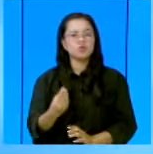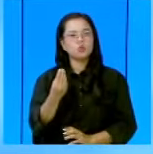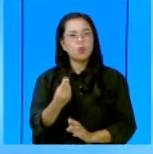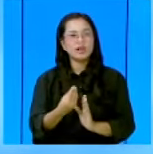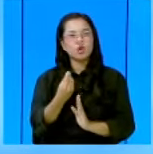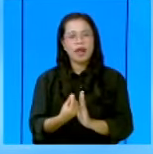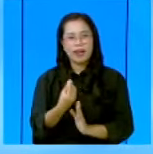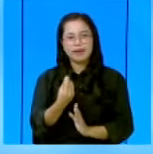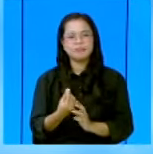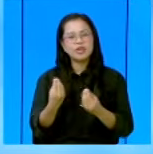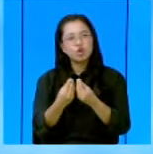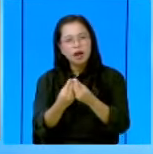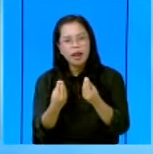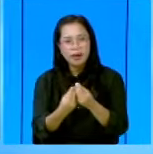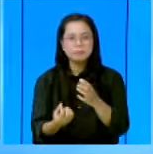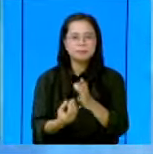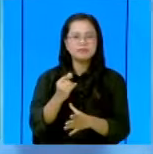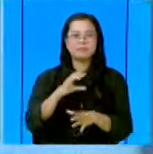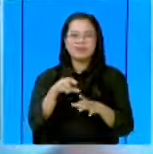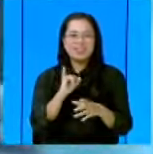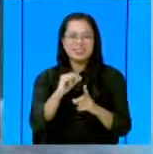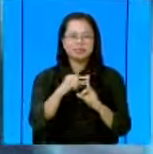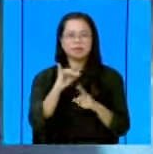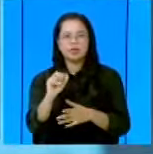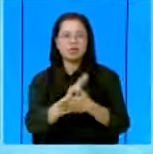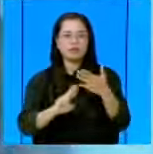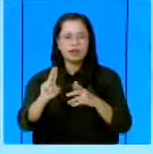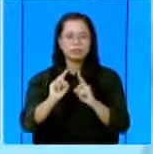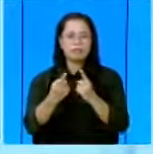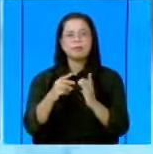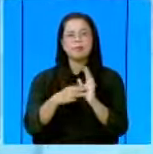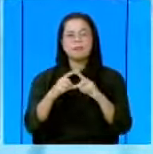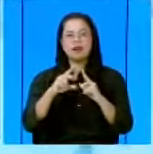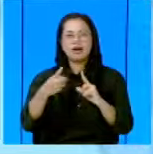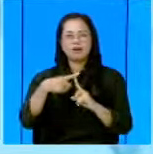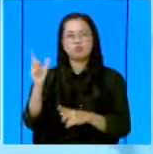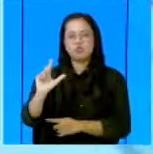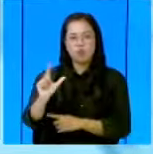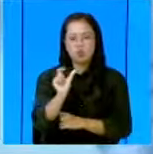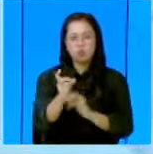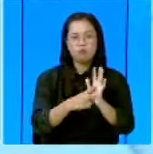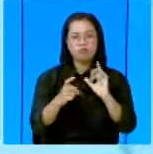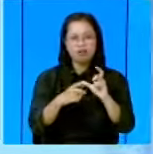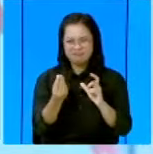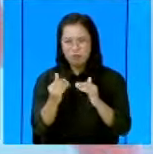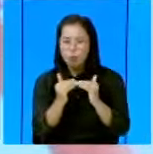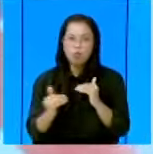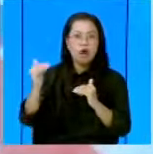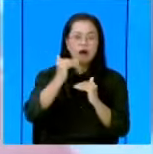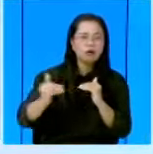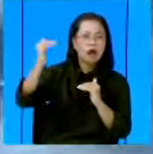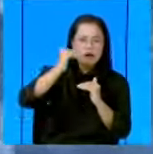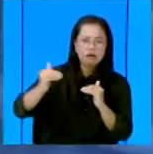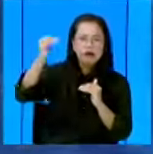Uang pangkal atau iuran pengembangan institusi IPI di Universitas 11 Maret Solo UNS naik hingga 8 kali